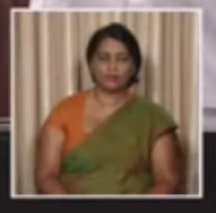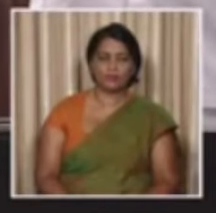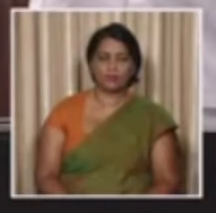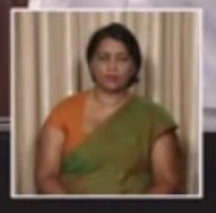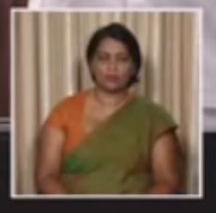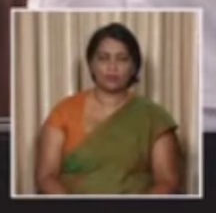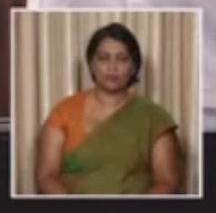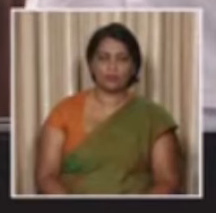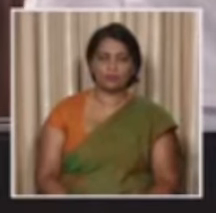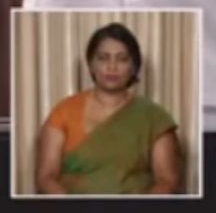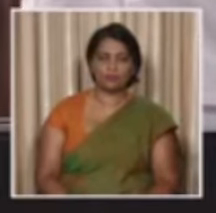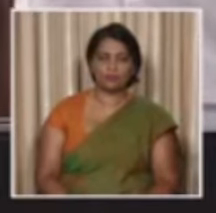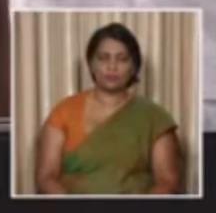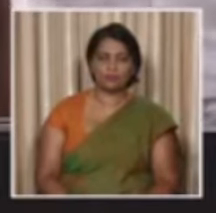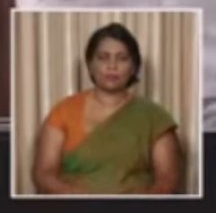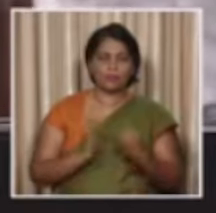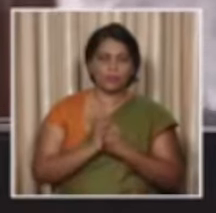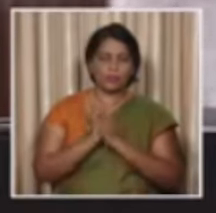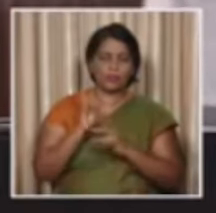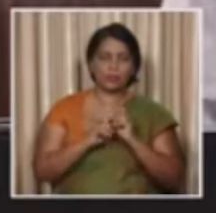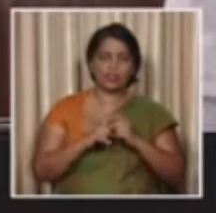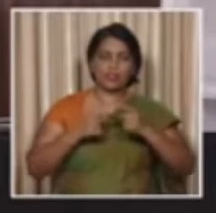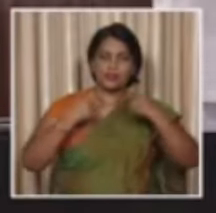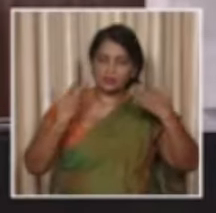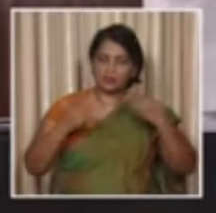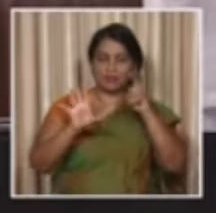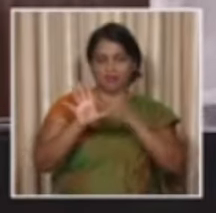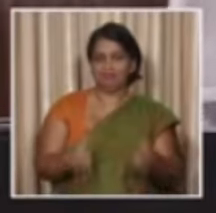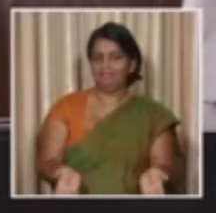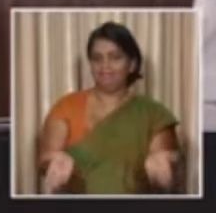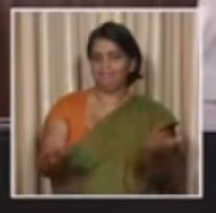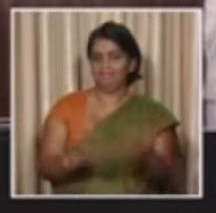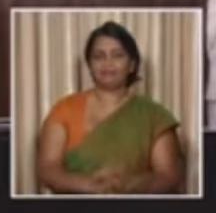गर मंत्री अब तुम अलग विरोधे प्रकाश कल आसन वाले ज्ञाना हाई मैं अवस्था